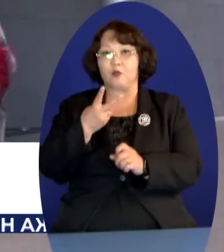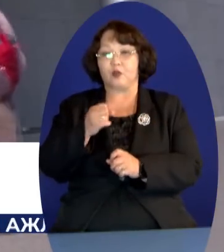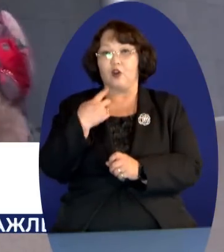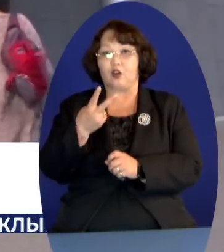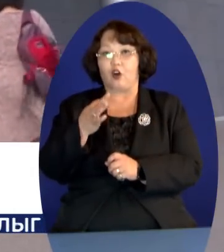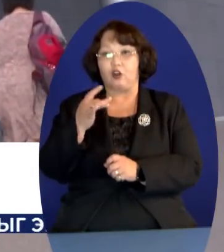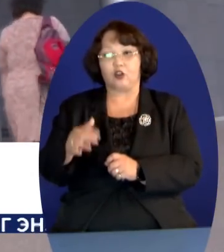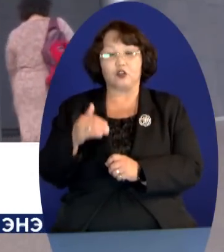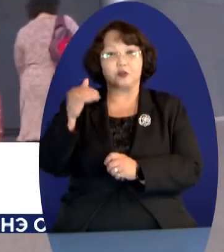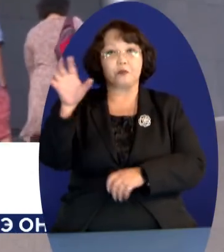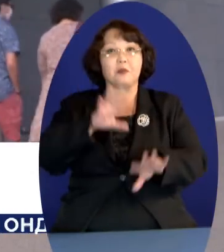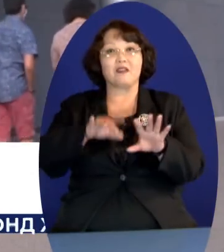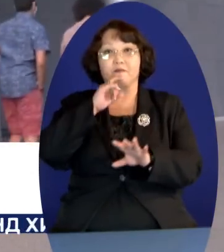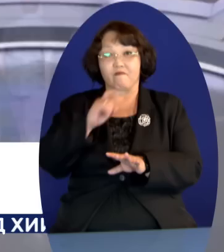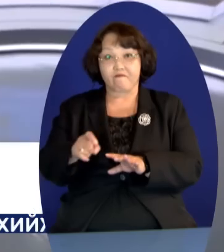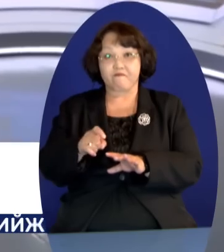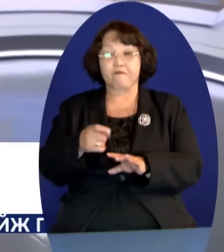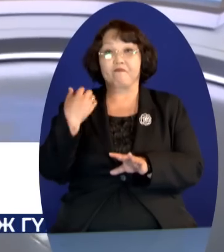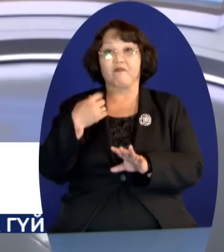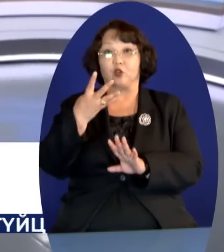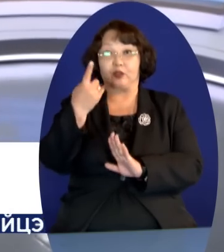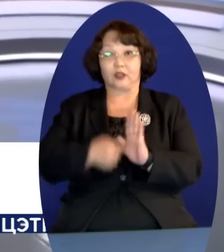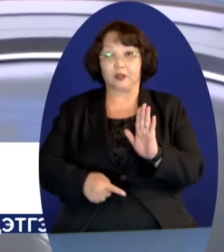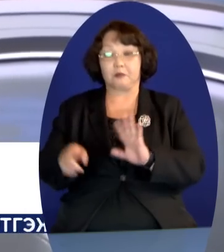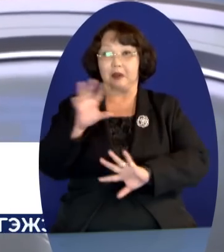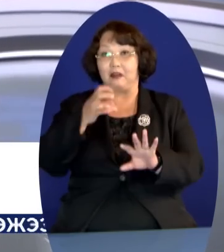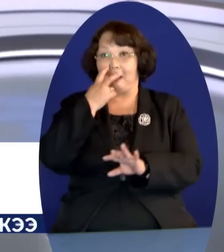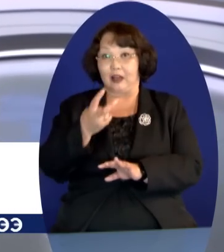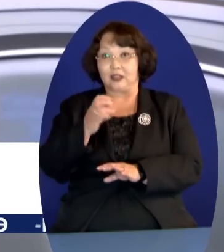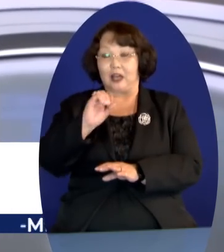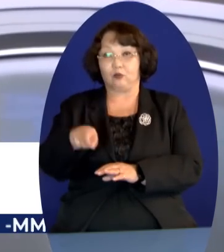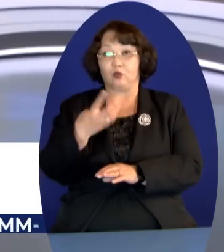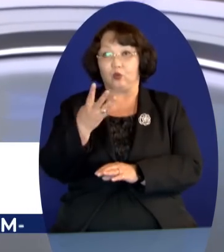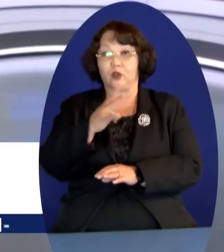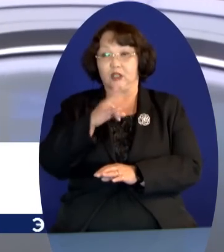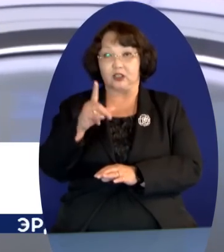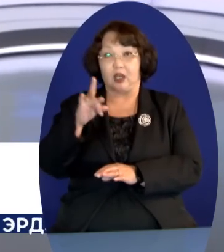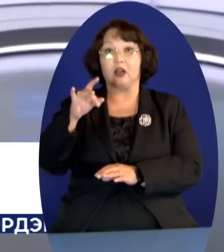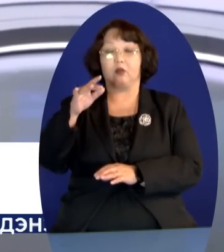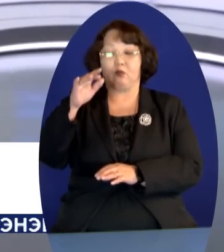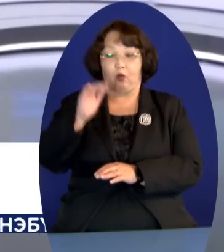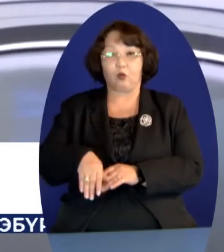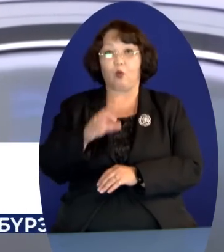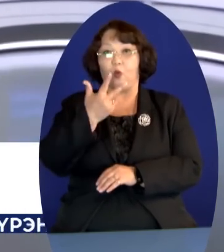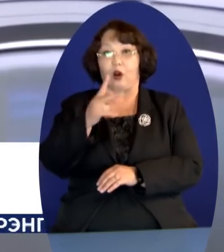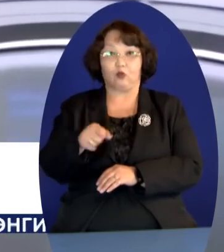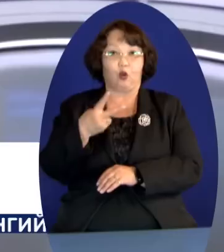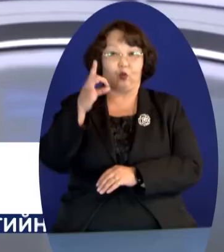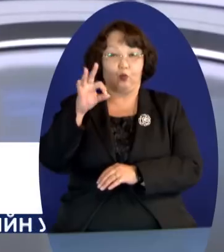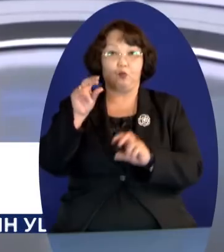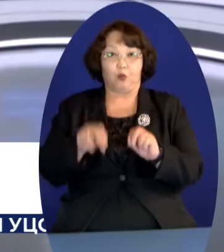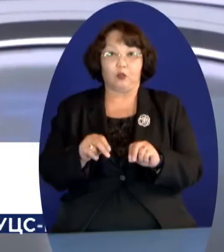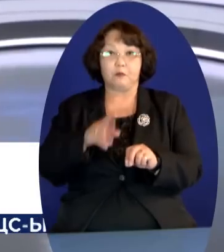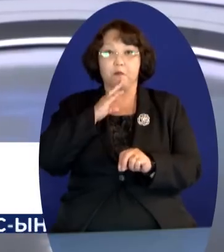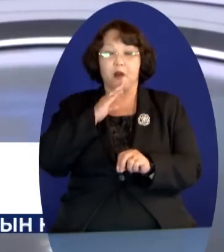оны өсөлтийн төлбөрийг таамаглахдаа өнгөрсөн 4-р сарын төлбөөс 1.41 хувиар бууруулж 3.2% байхаар таамаглаж байна.